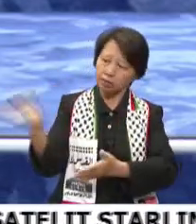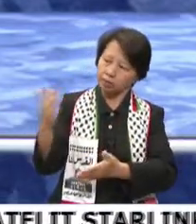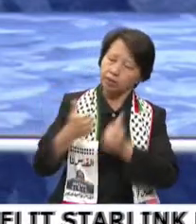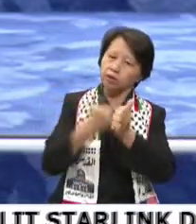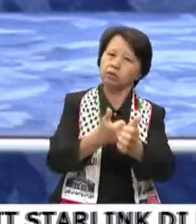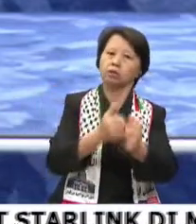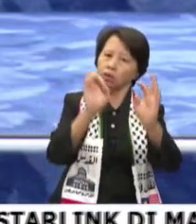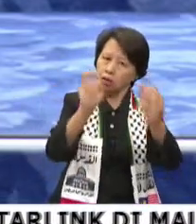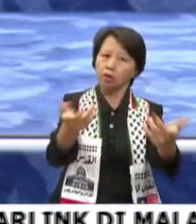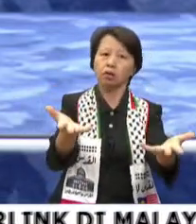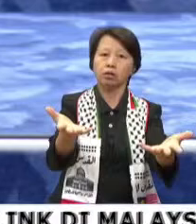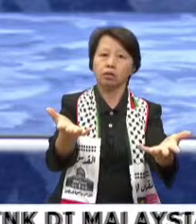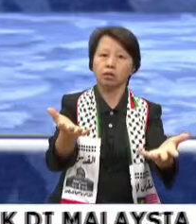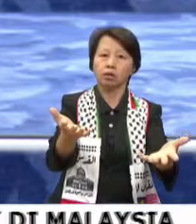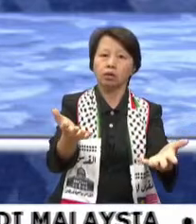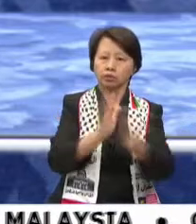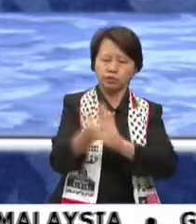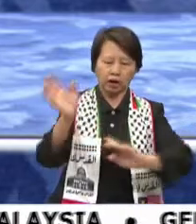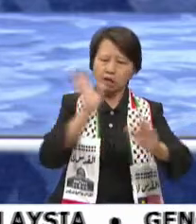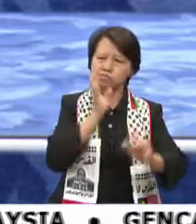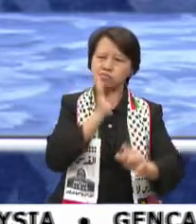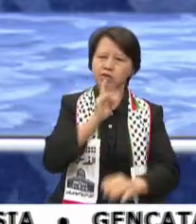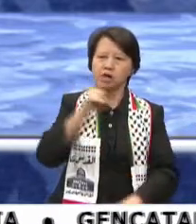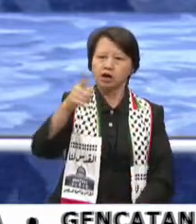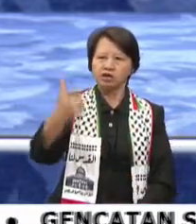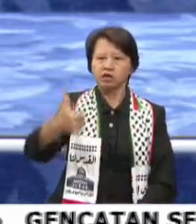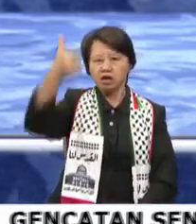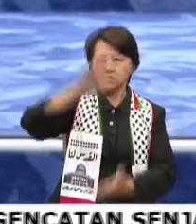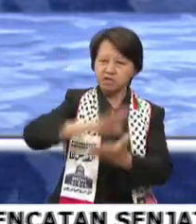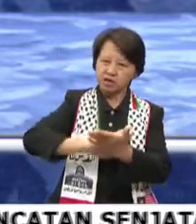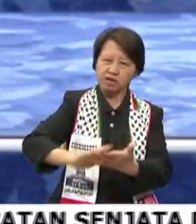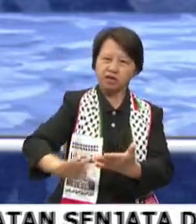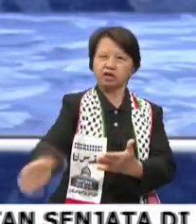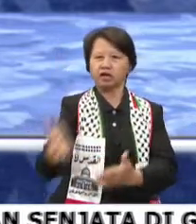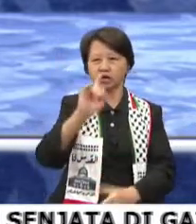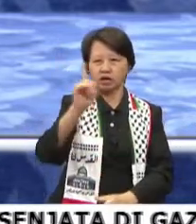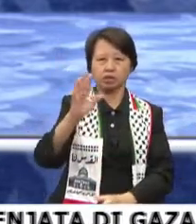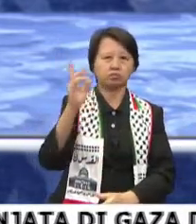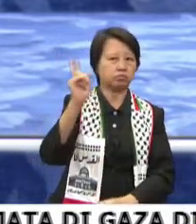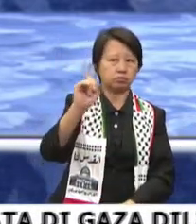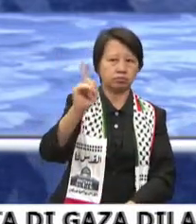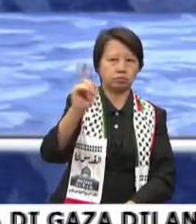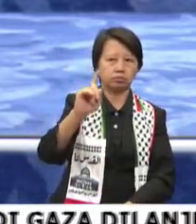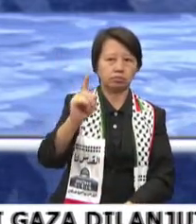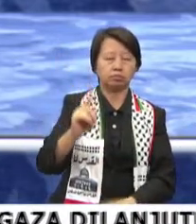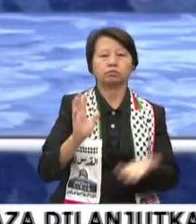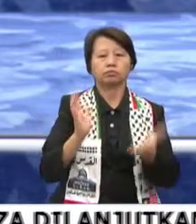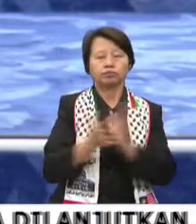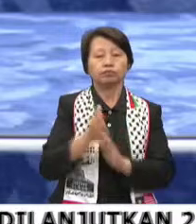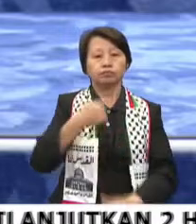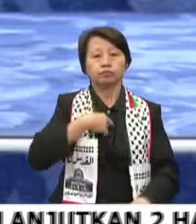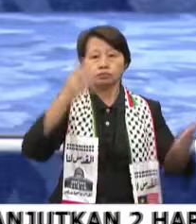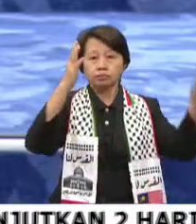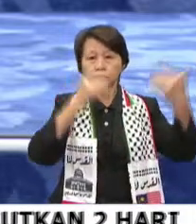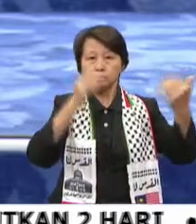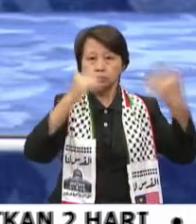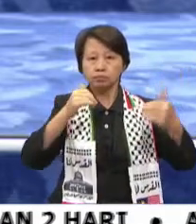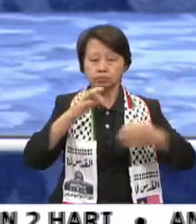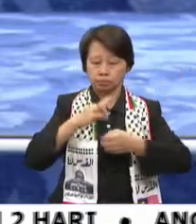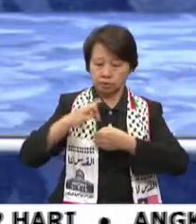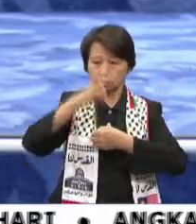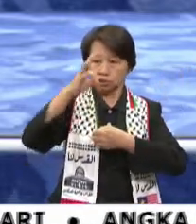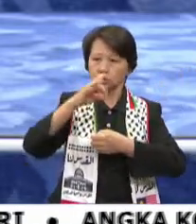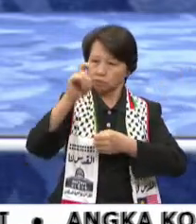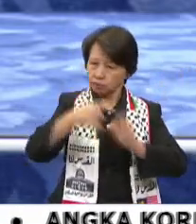jadi jangan takap seolah holia dan da di sini ya jadi saya harap semangat